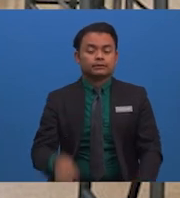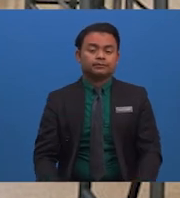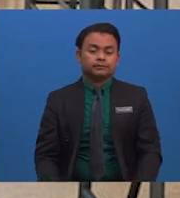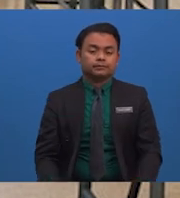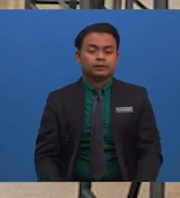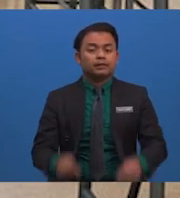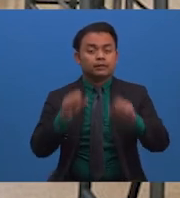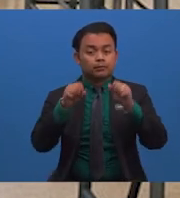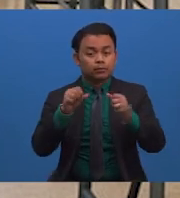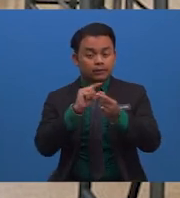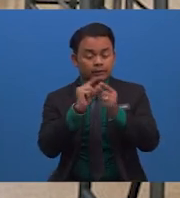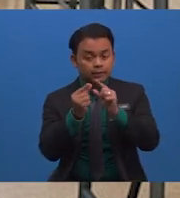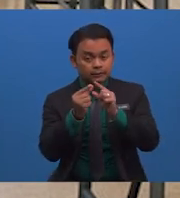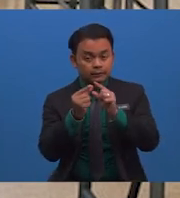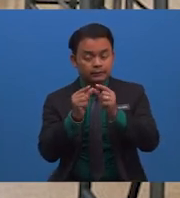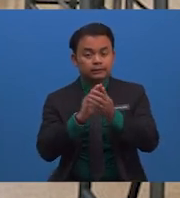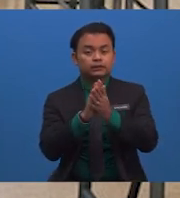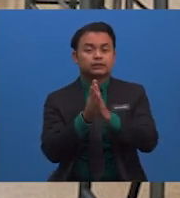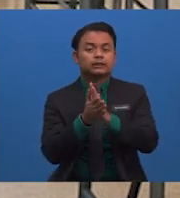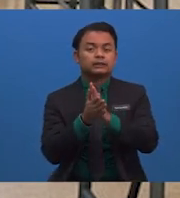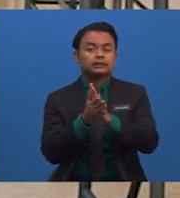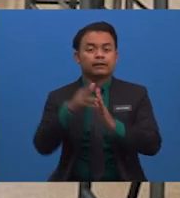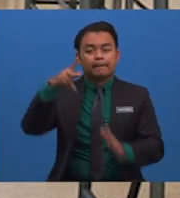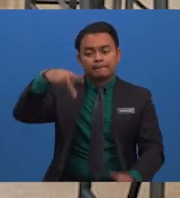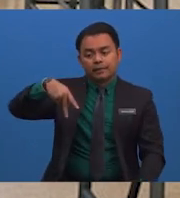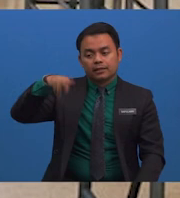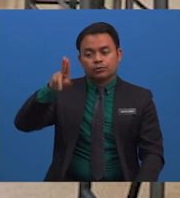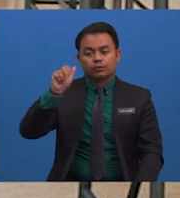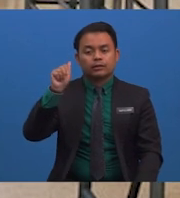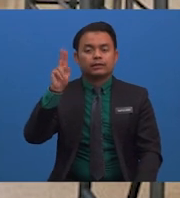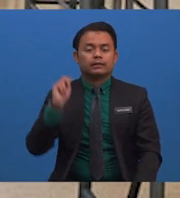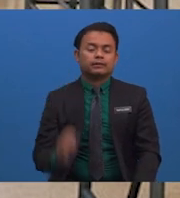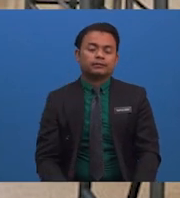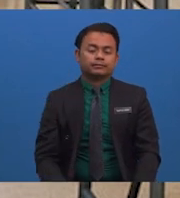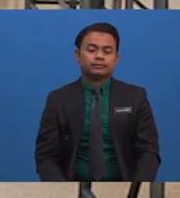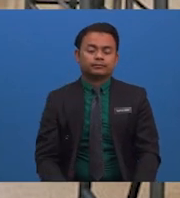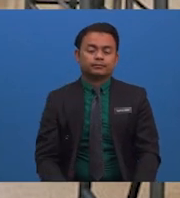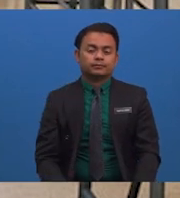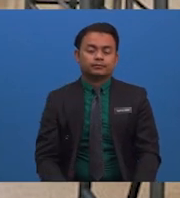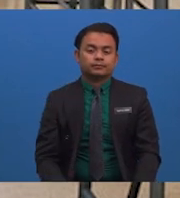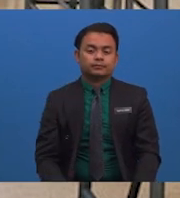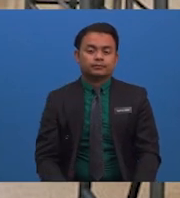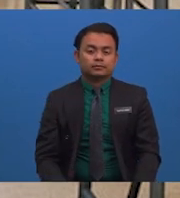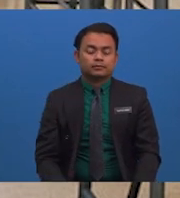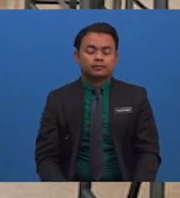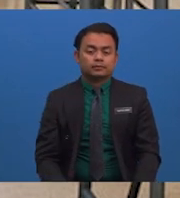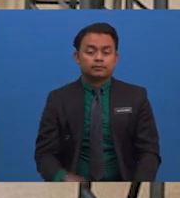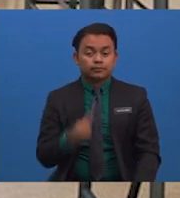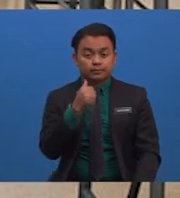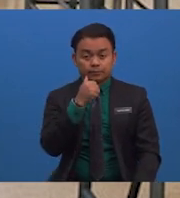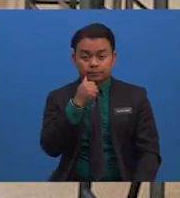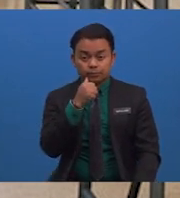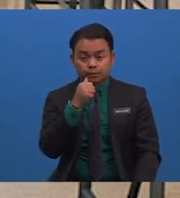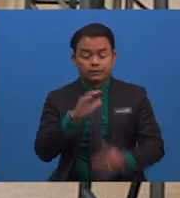Puan kerana orang berbaju ungu itu ialah seorang wanita. Sekiranya